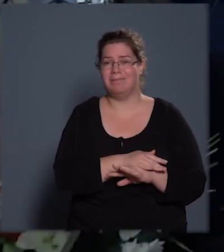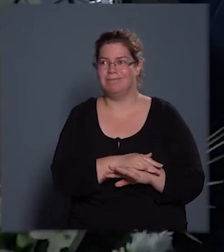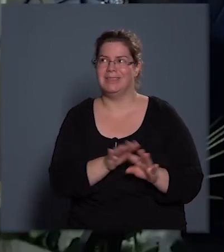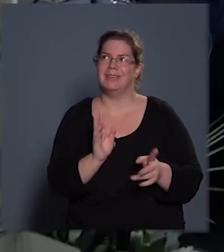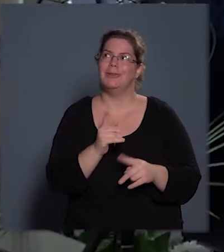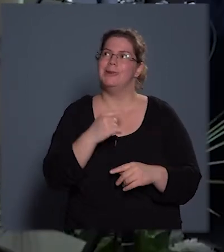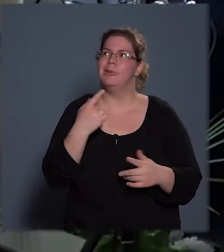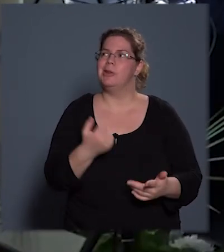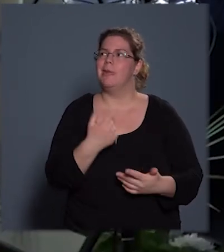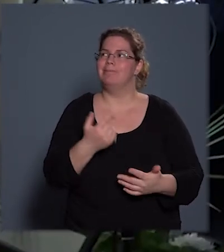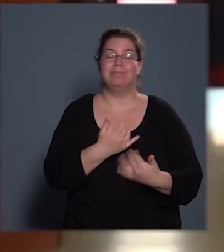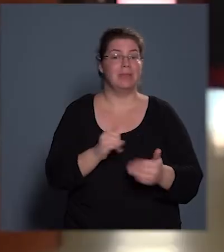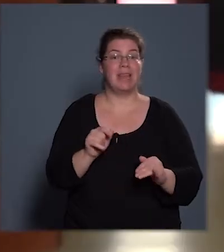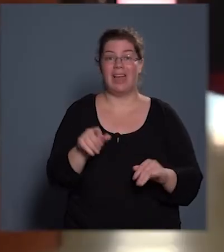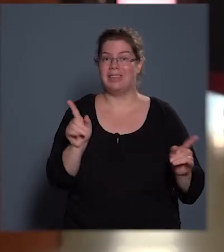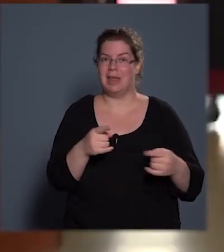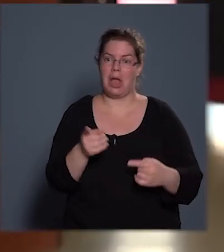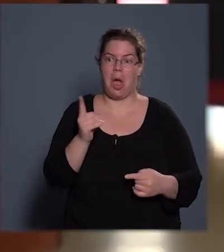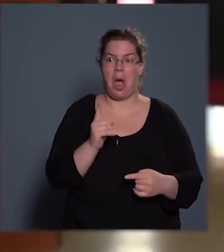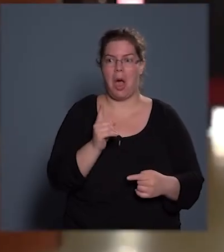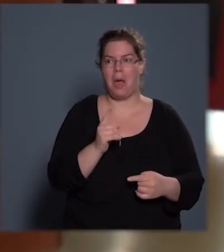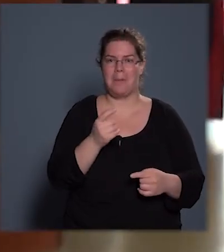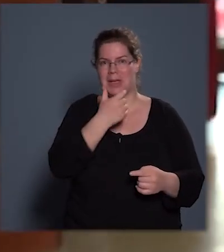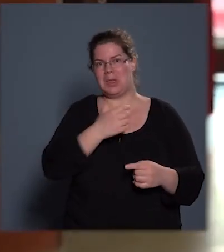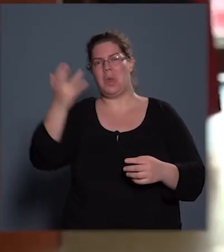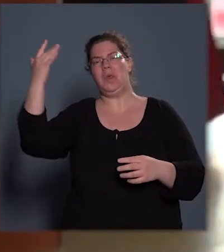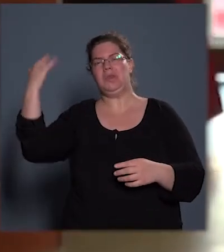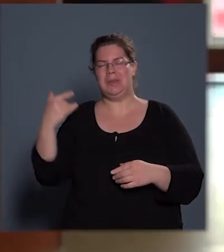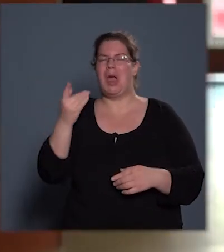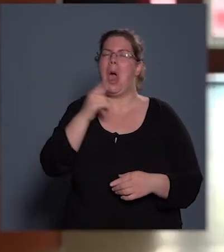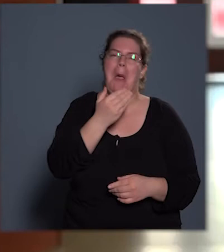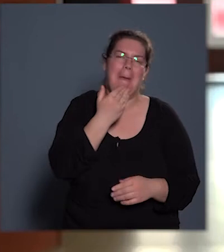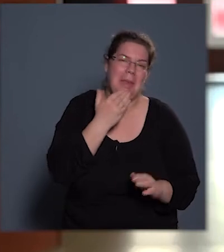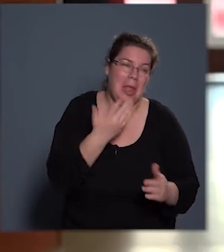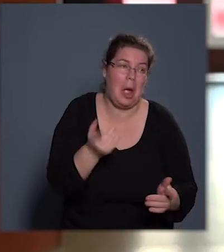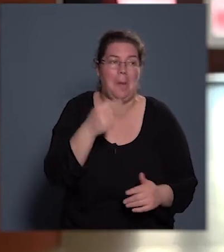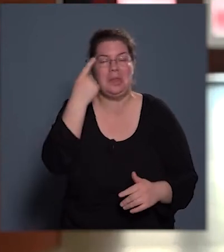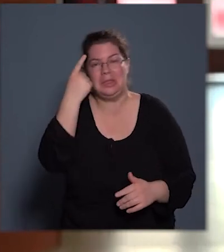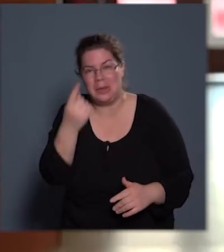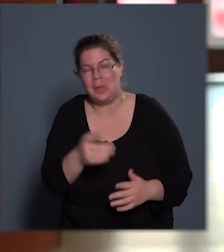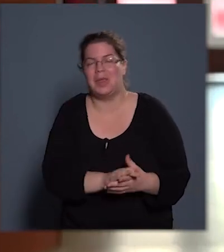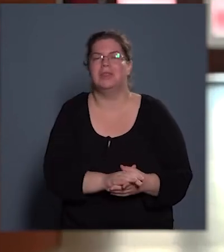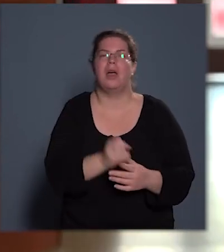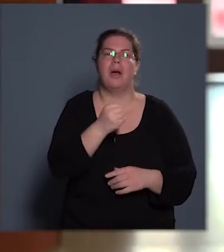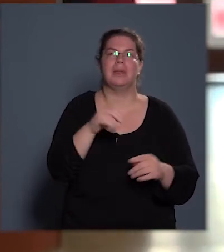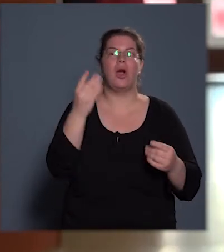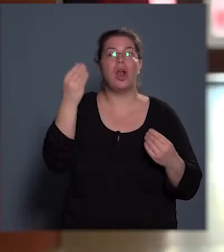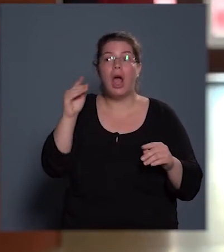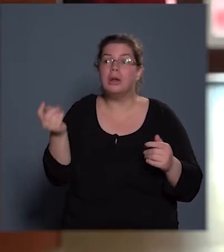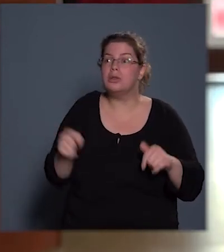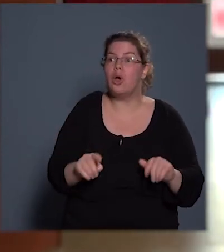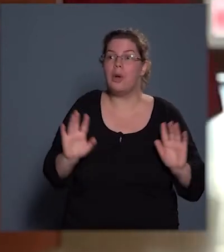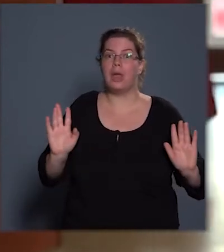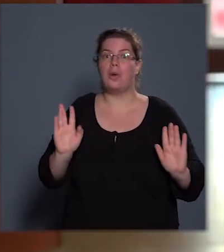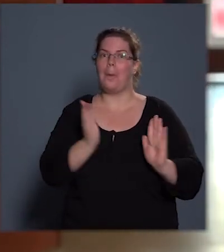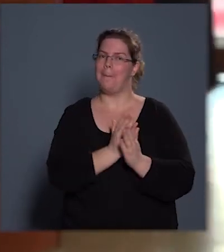mondjam, mindenki azt énekelt még az ősidőkben, amit akart, vagy amit tudott. Amikor karnagyok jöttek, akkor a karnagyok